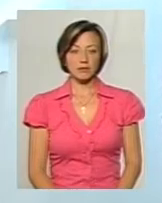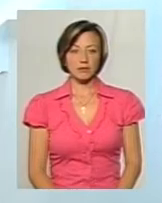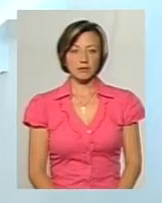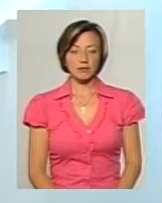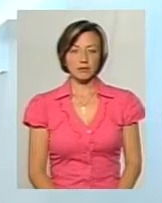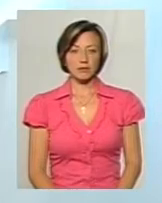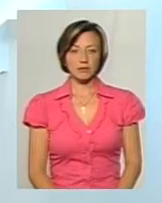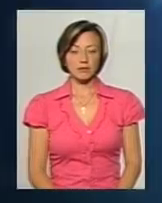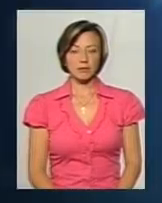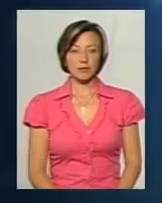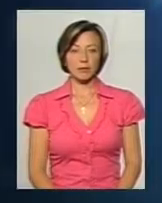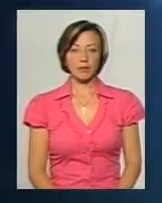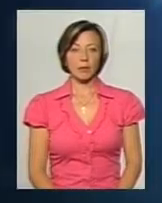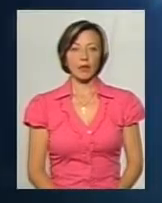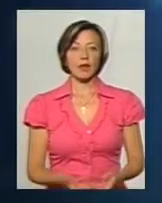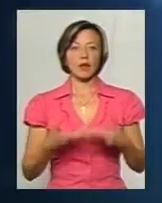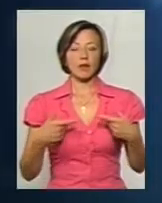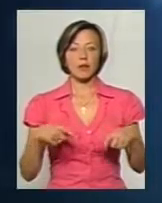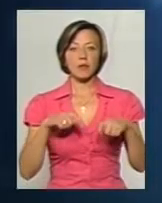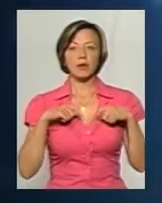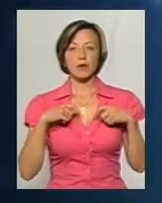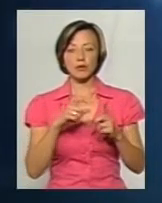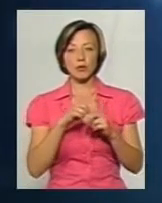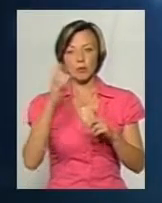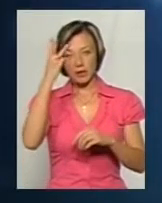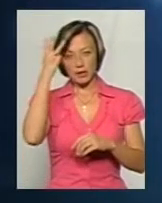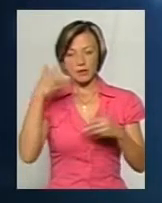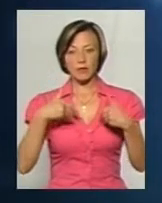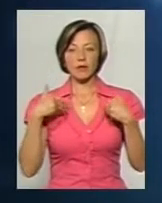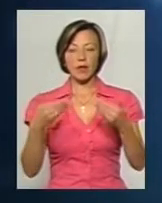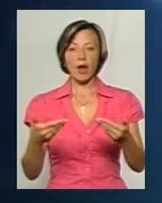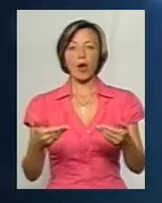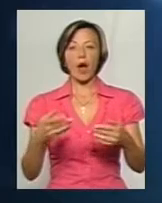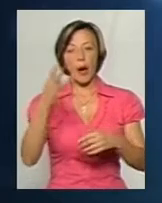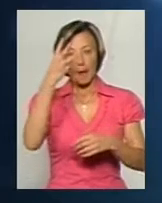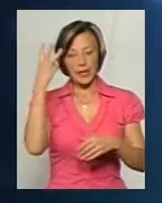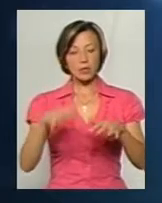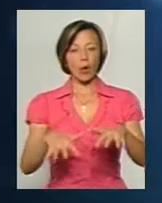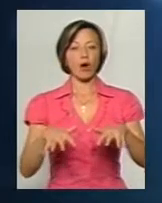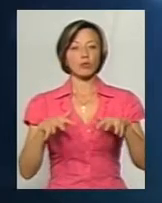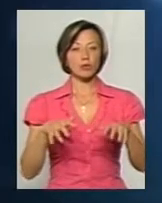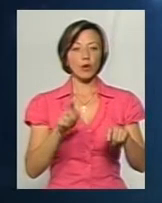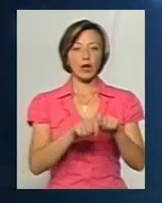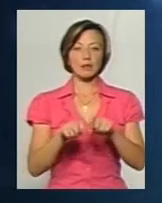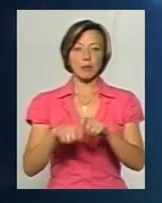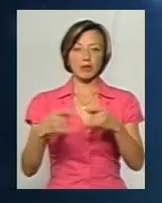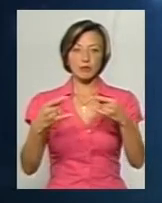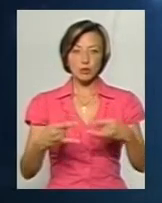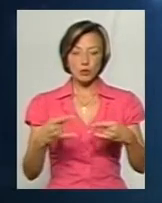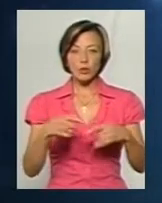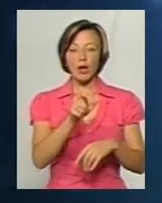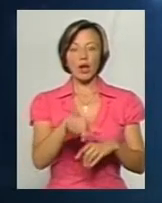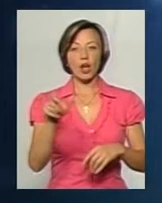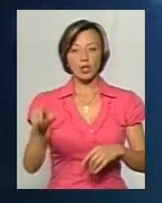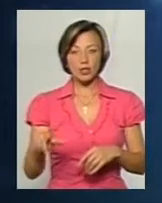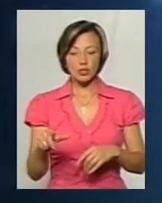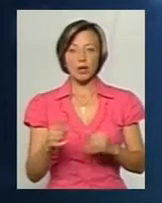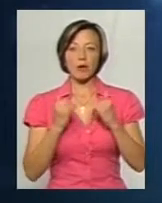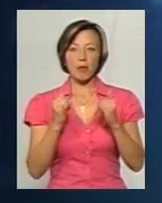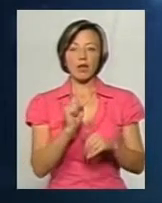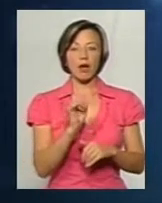передав слово Хмельницький. Шановні, я вітаю хмельницьку аудиторію, експертів в студії, глядачів, пані